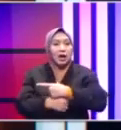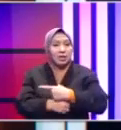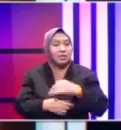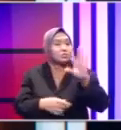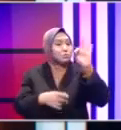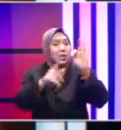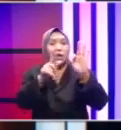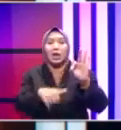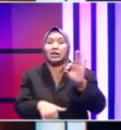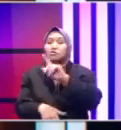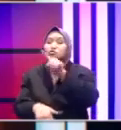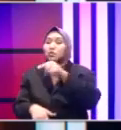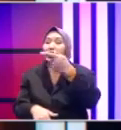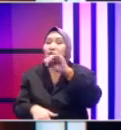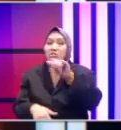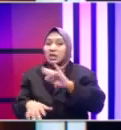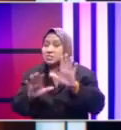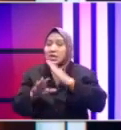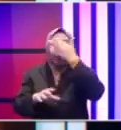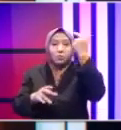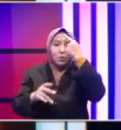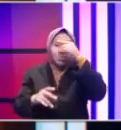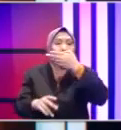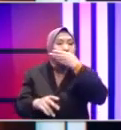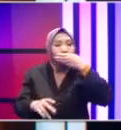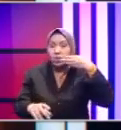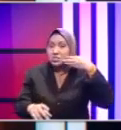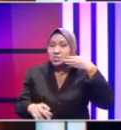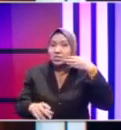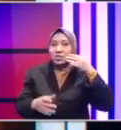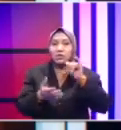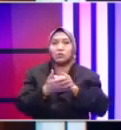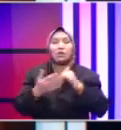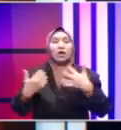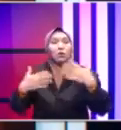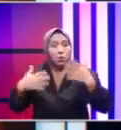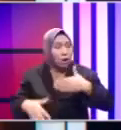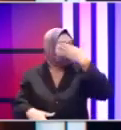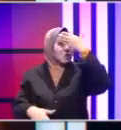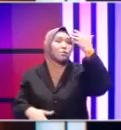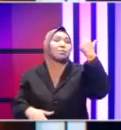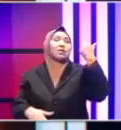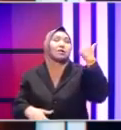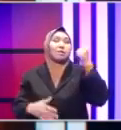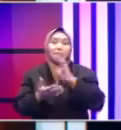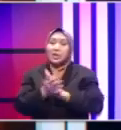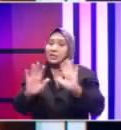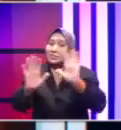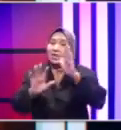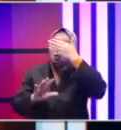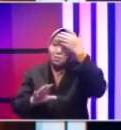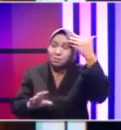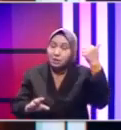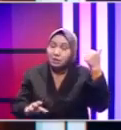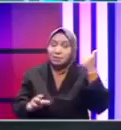99 jatuh jadi jangan lupa untuk berpuasa elah Nah itu dia takut lupa banyak waktu fullset huruf lah jadi jangan lupa like